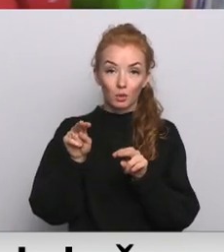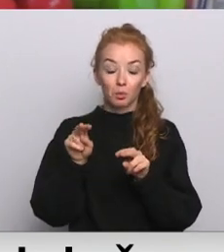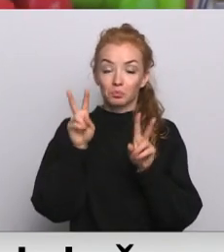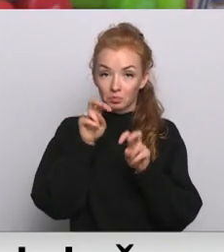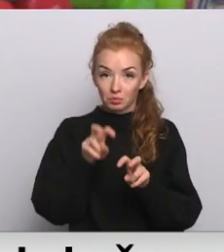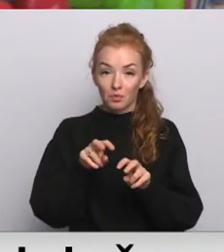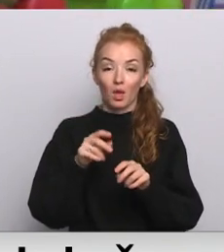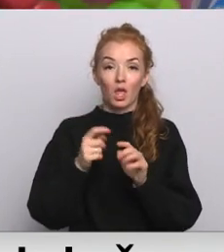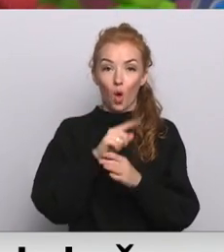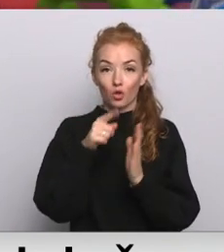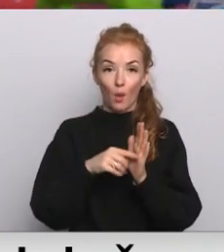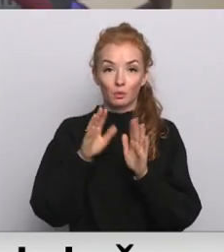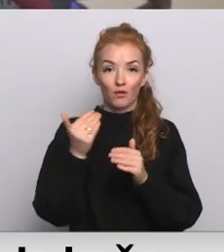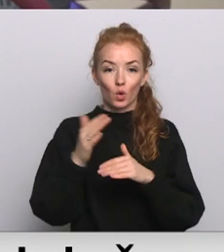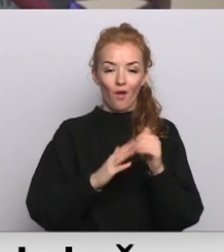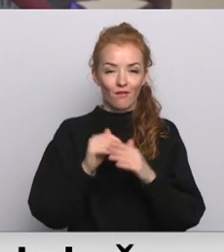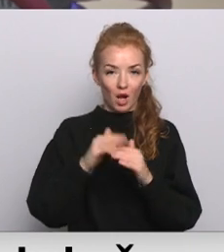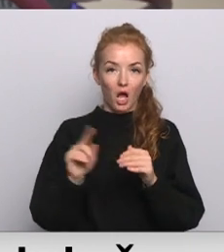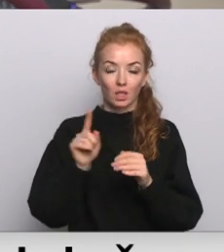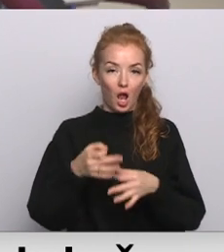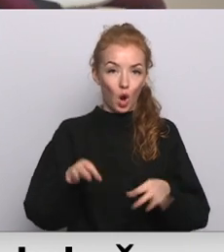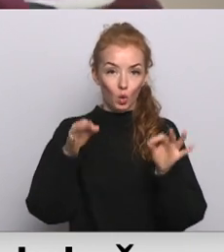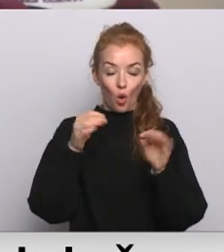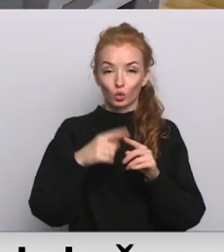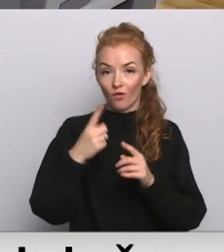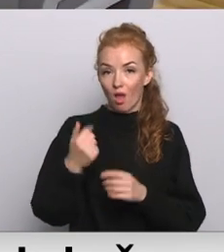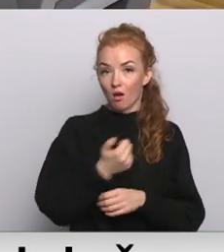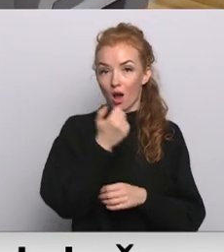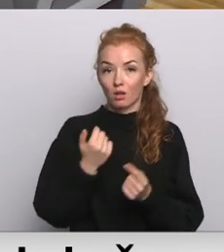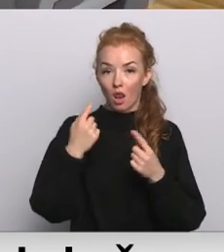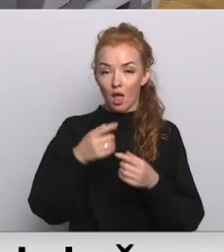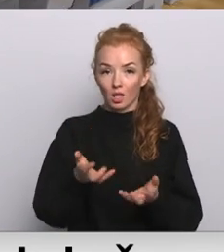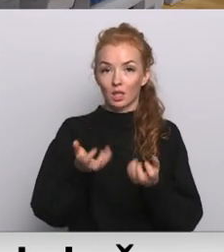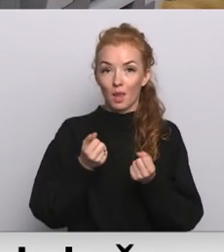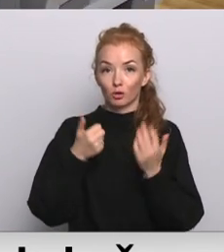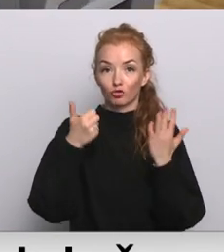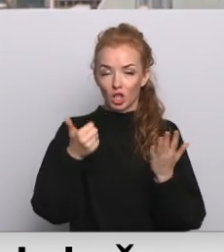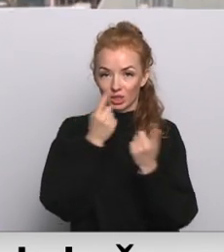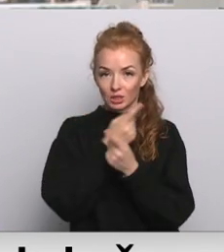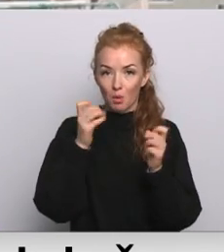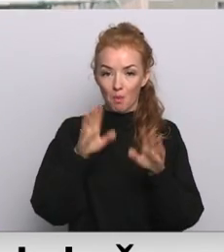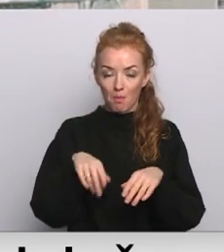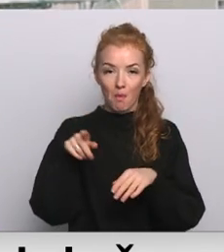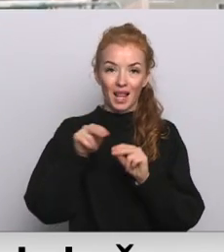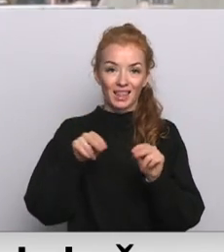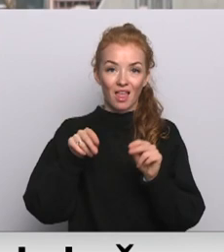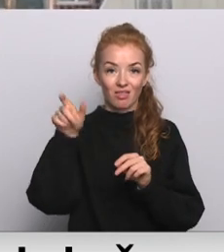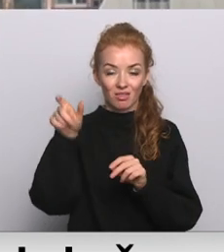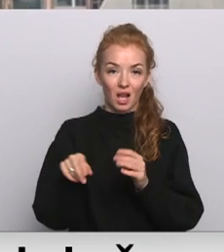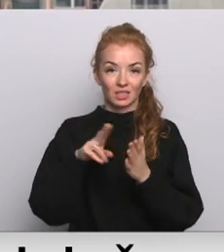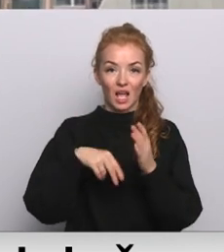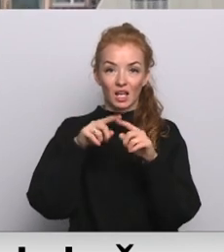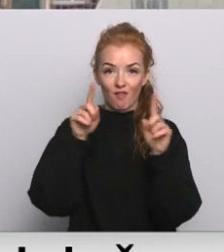tad jautājums par treneru kvalifikāciju ir aktuāls. Pie tam gadā tiek saņemti vismaz 6 ziņojumi par treneru kvalifikācijas